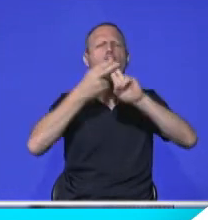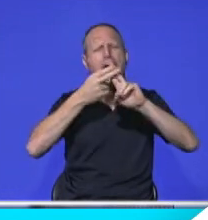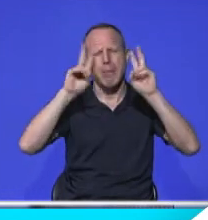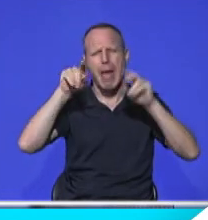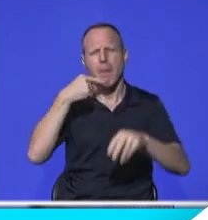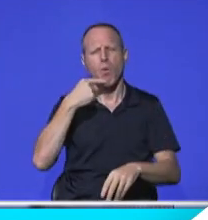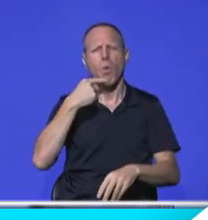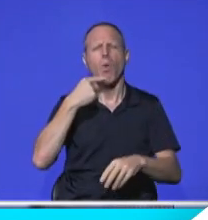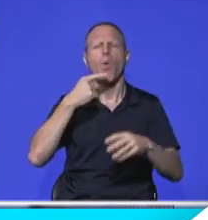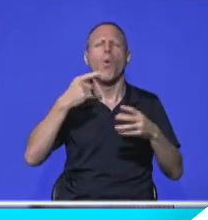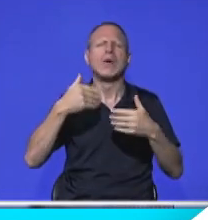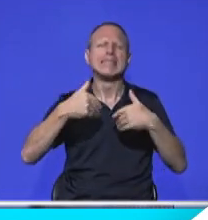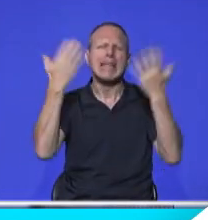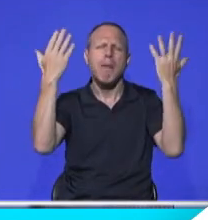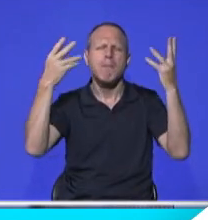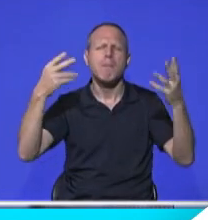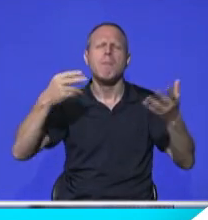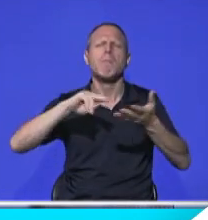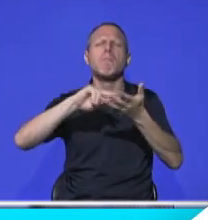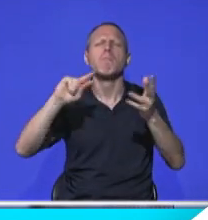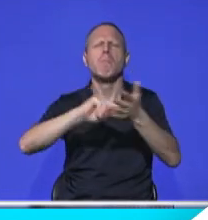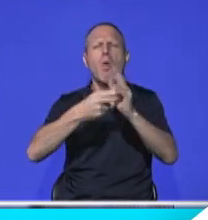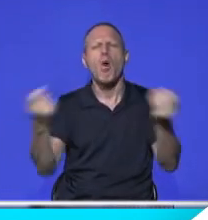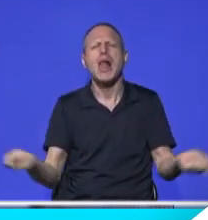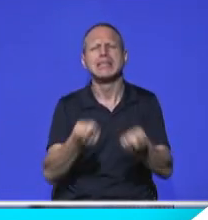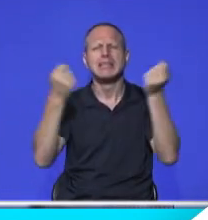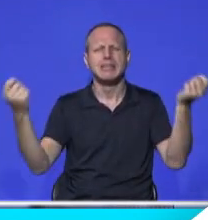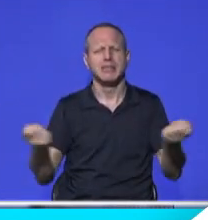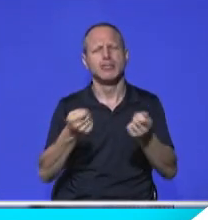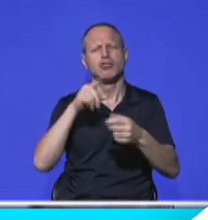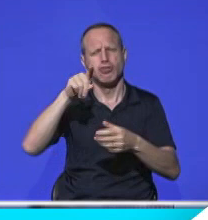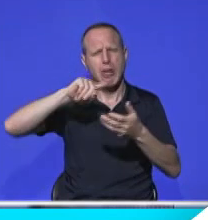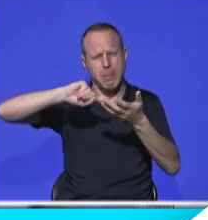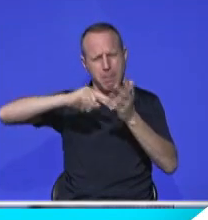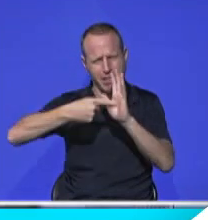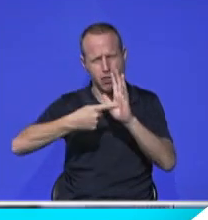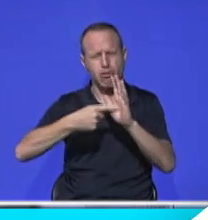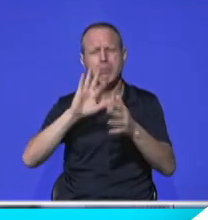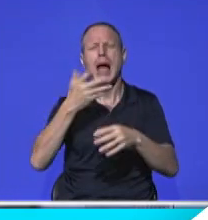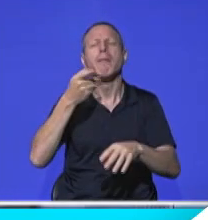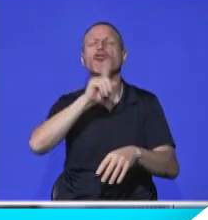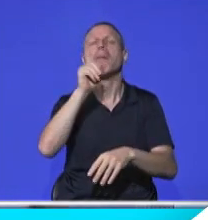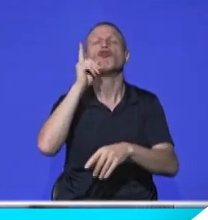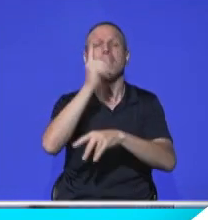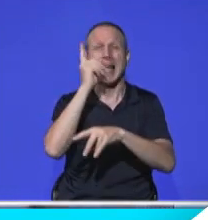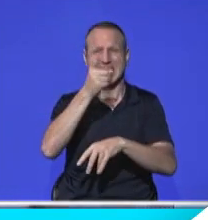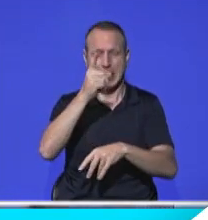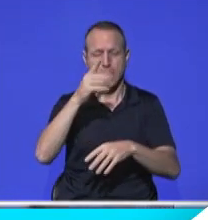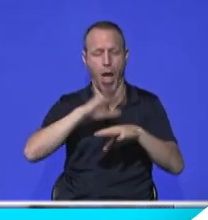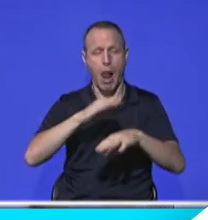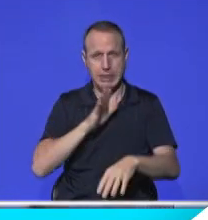מיותרת, פאניקה פופוליסטית, ועוד כל מיני אמירות שבאות להדגיש עד כמה כל המטריעים על הסכנה הם פשוט חבורה של נביאי